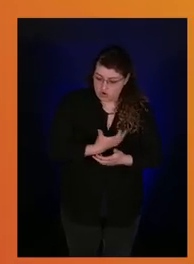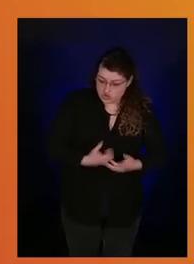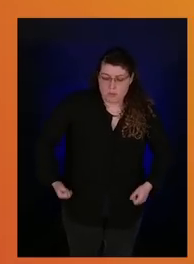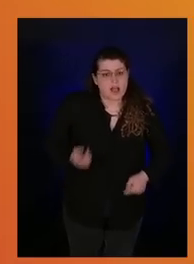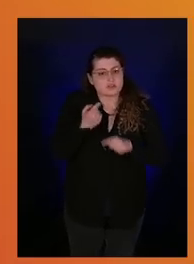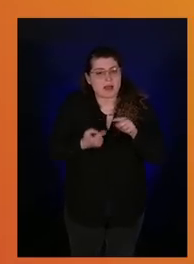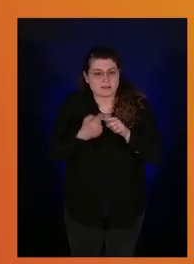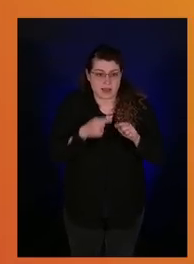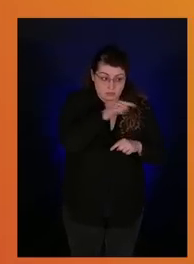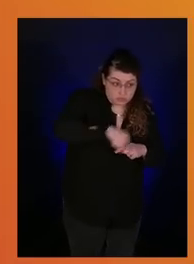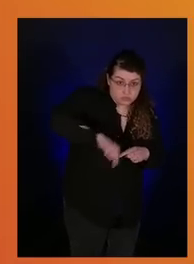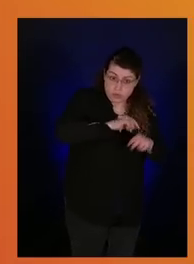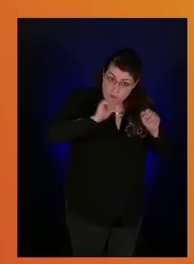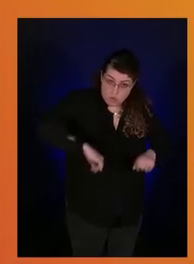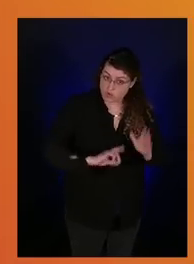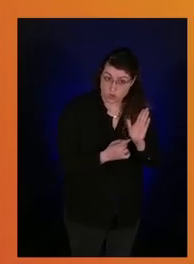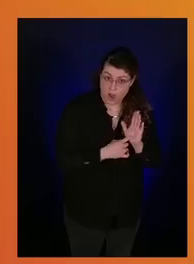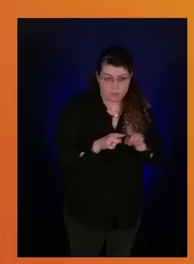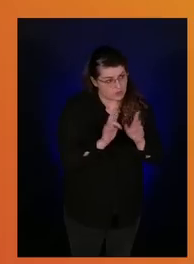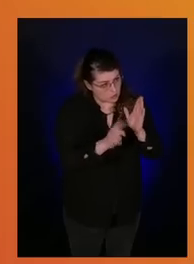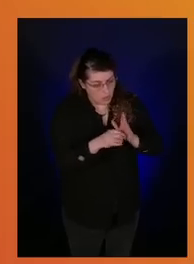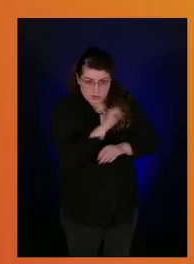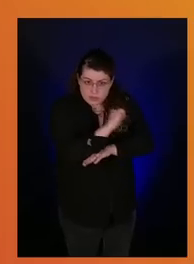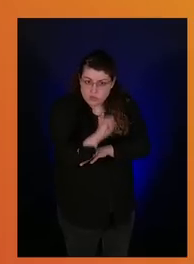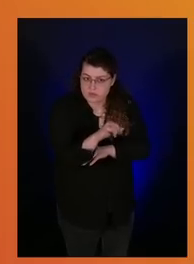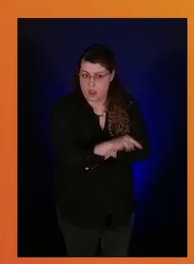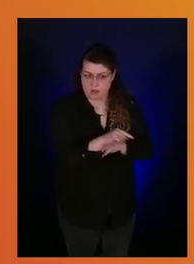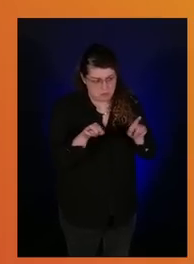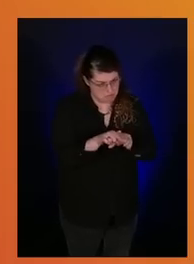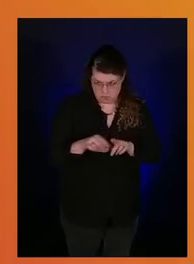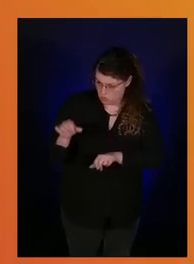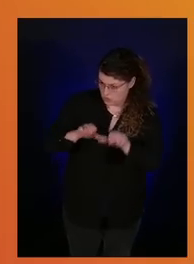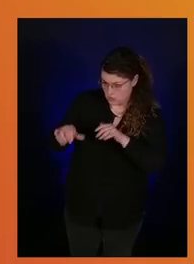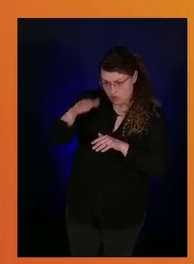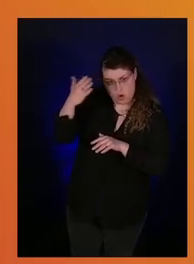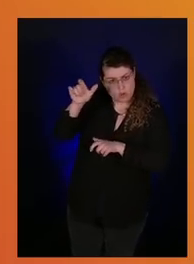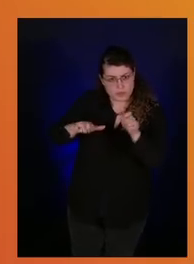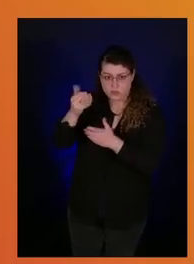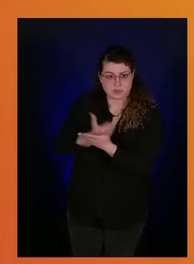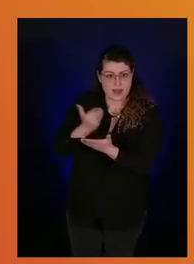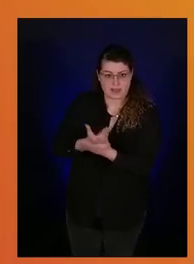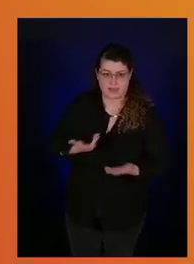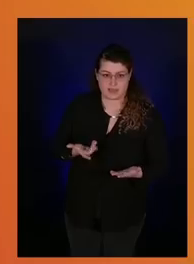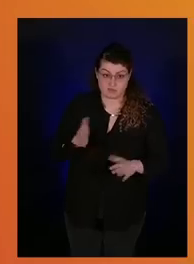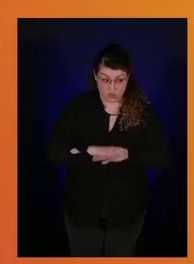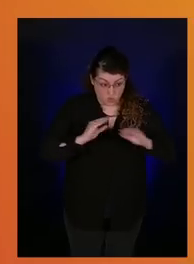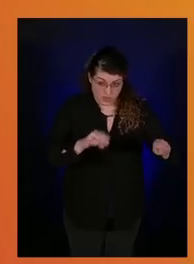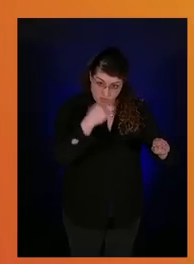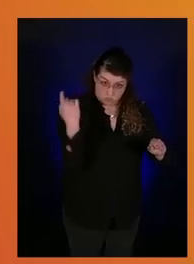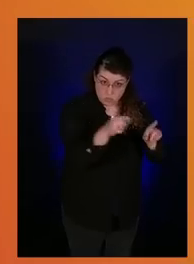et qu'ils et elles aient enfin droit aux indemnités de sécurité sociale dans les mêmes conditions que tous les salariés. Et cela n'a pas été appliqué à tout le